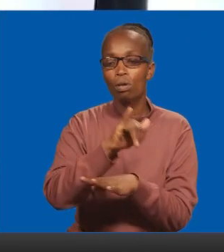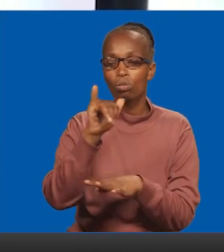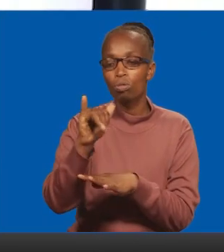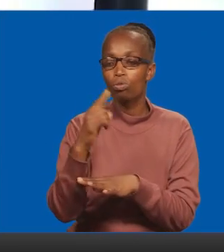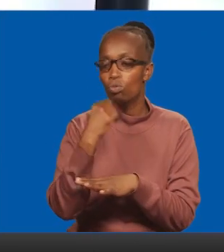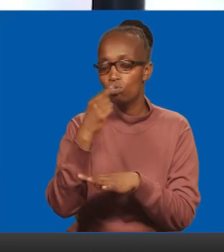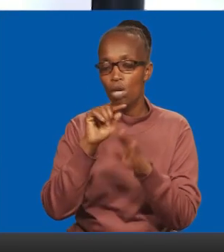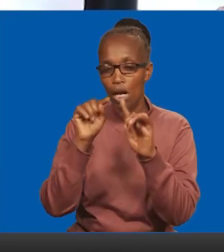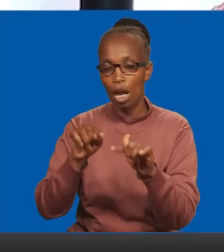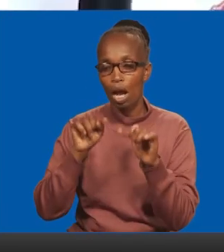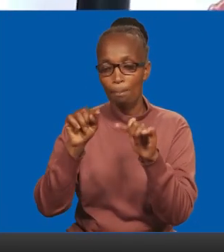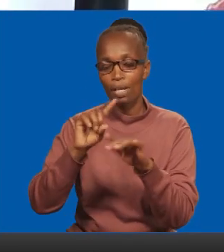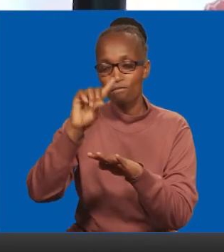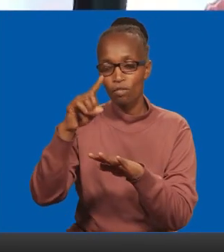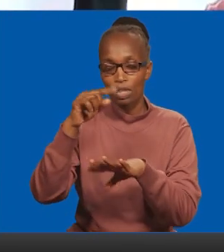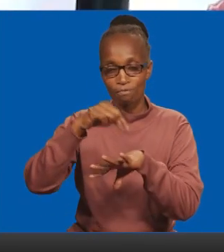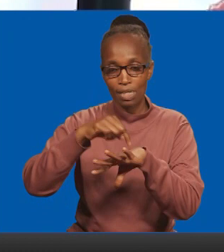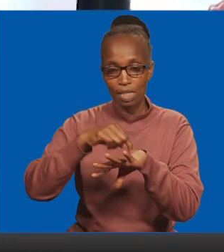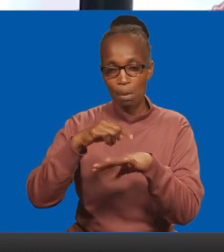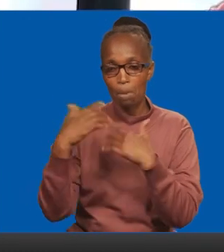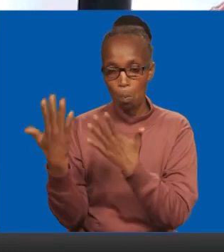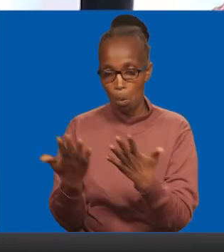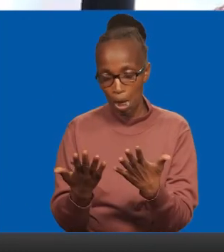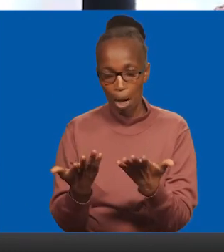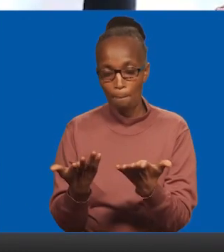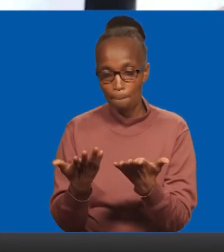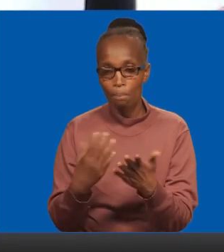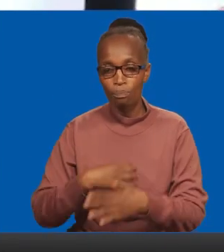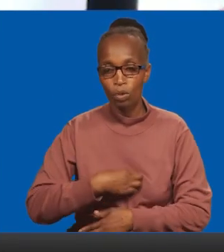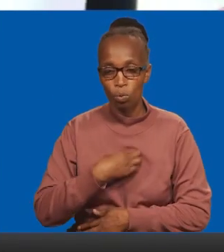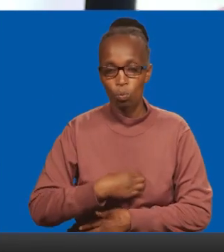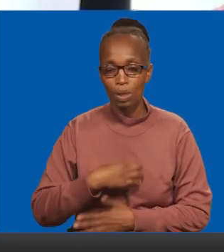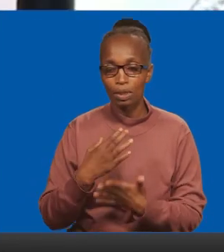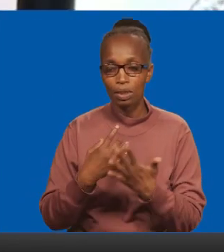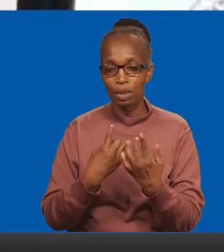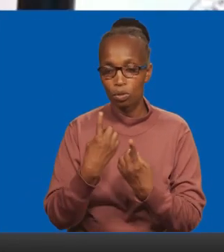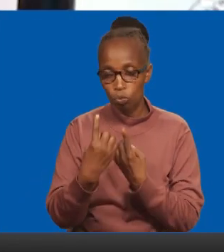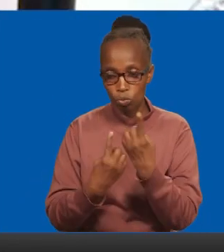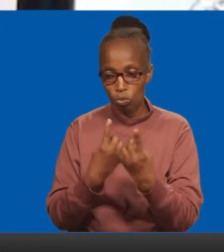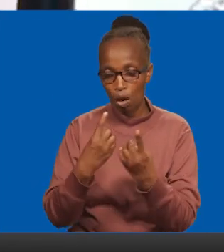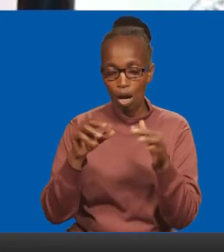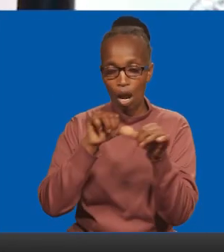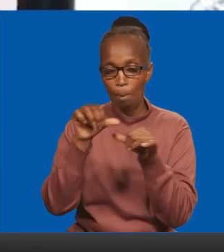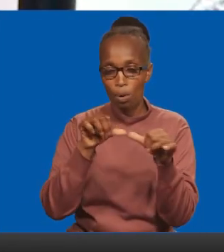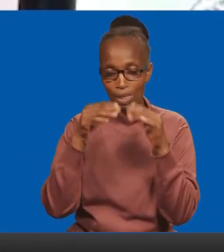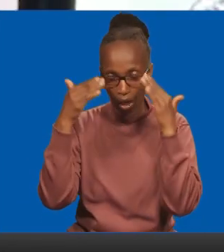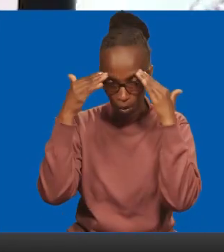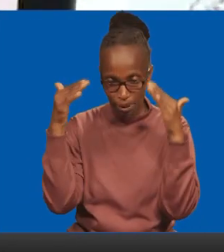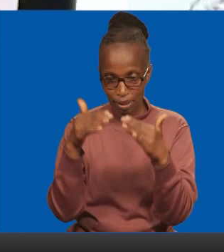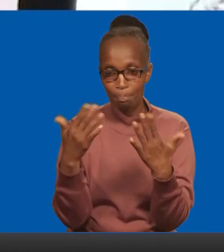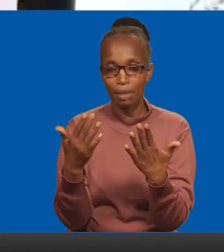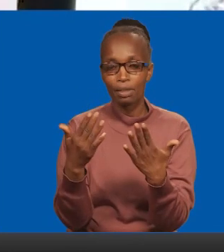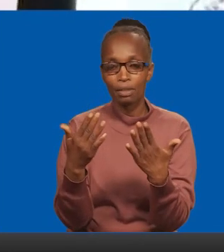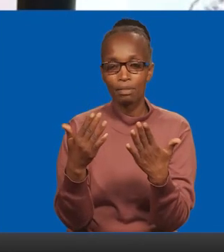who have come here for the first time, karibuni sana. I wish to emphasize our commitment to the